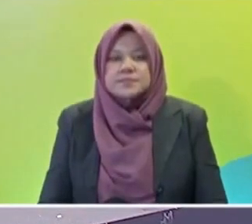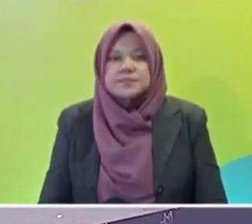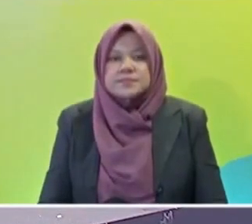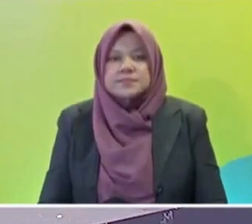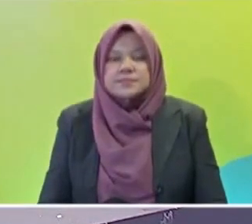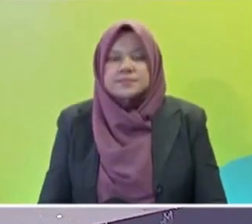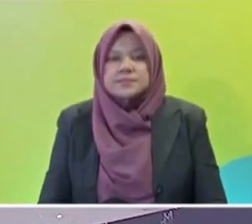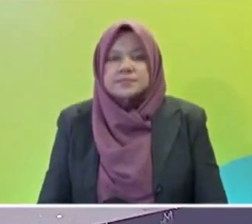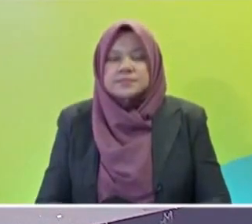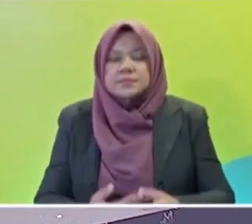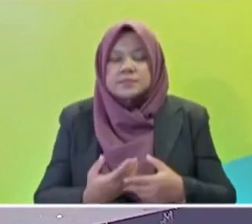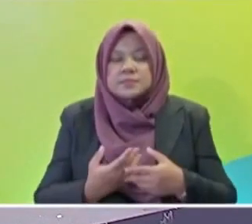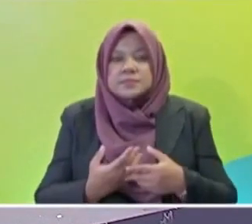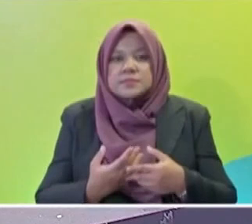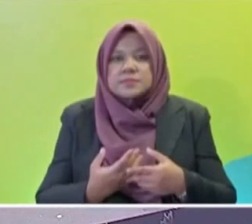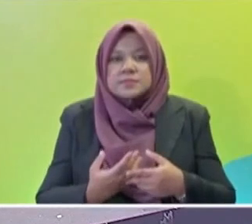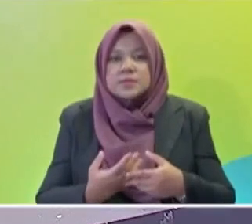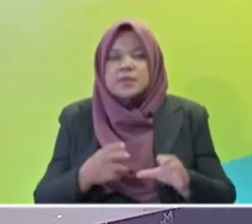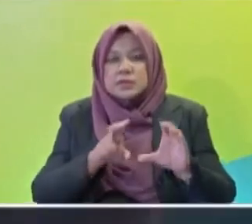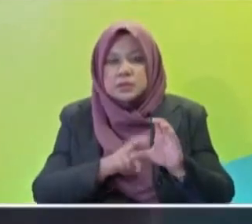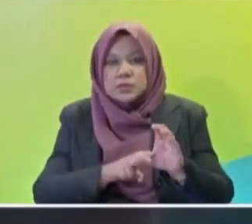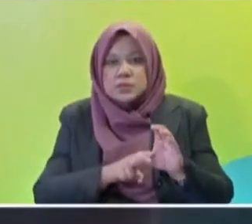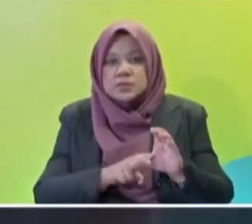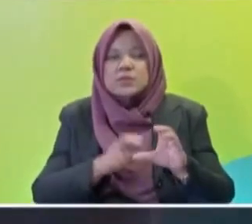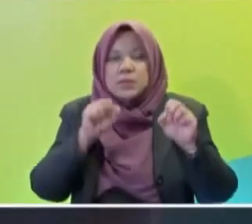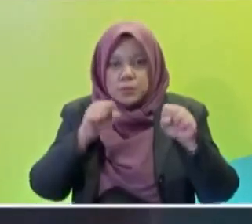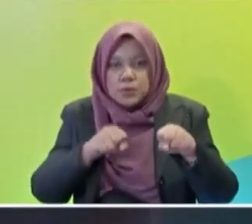tapi mungkin untuk bidang yang lain